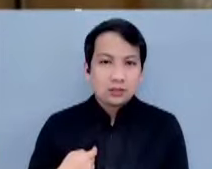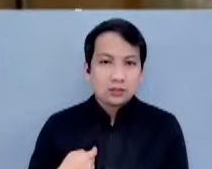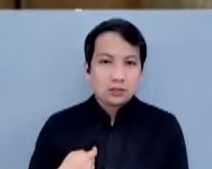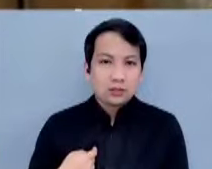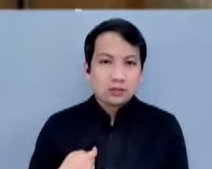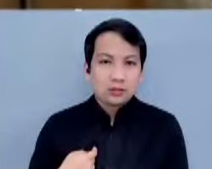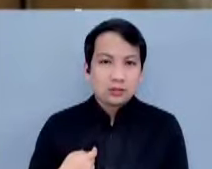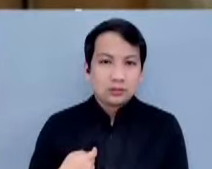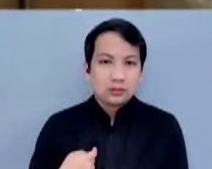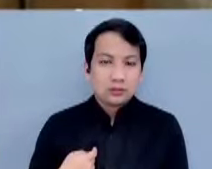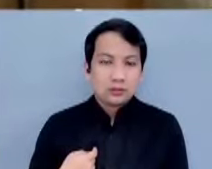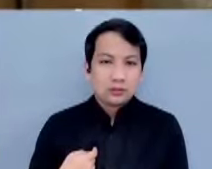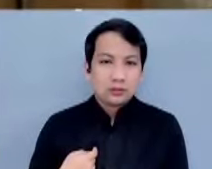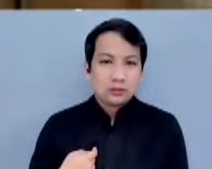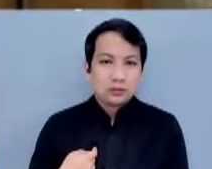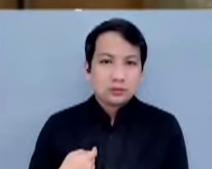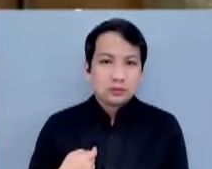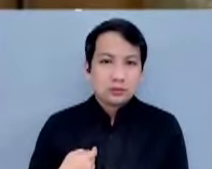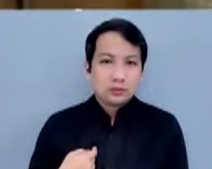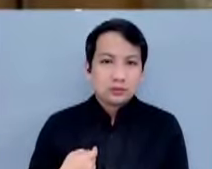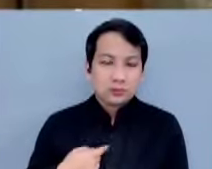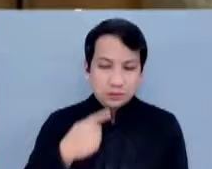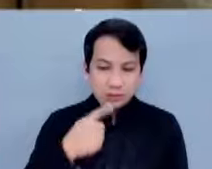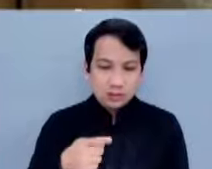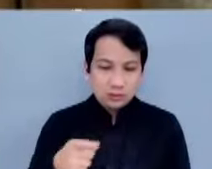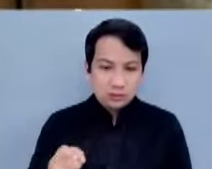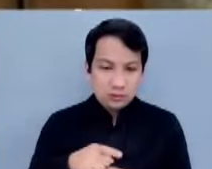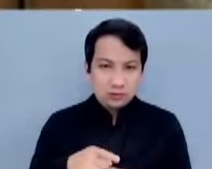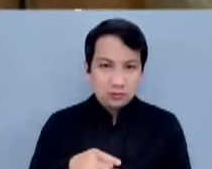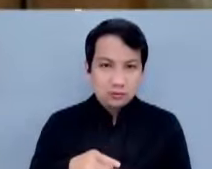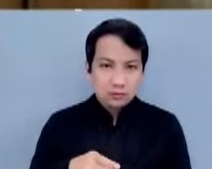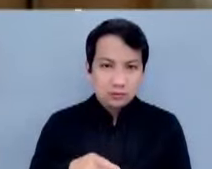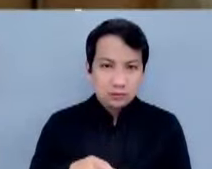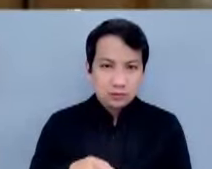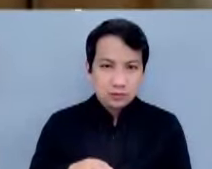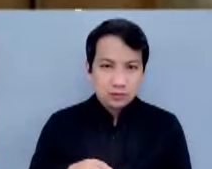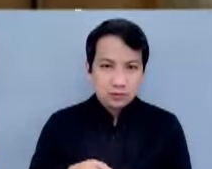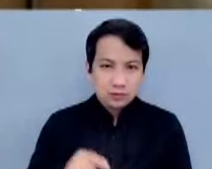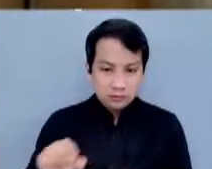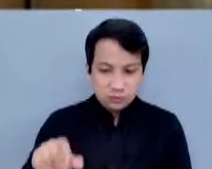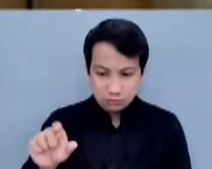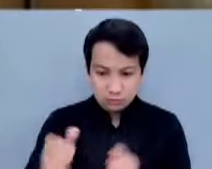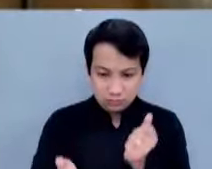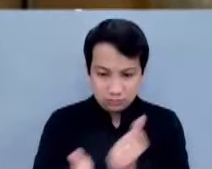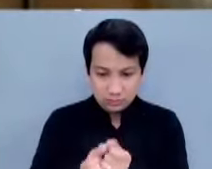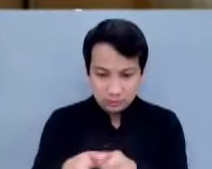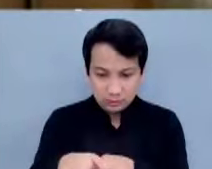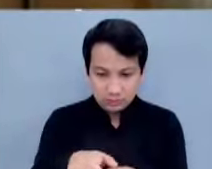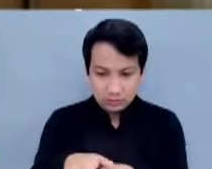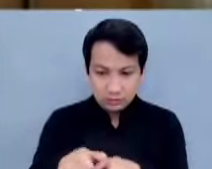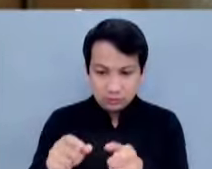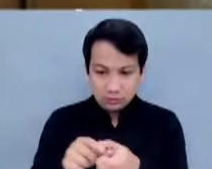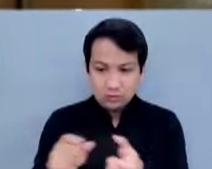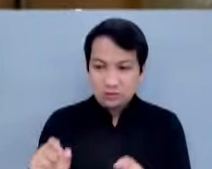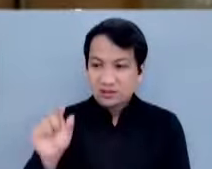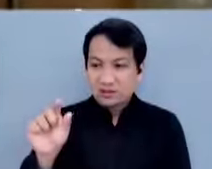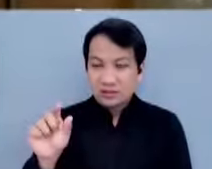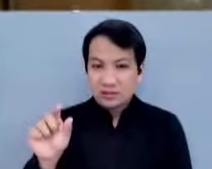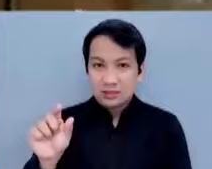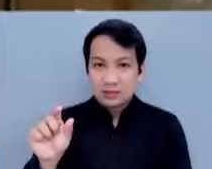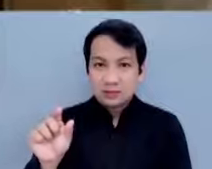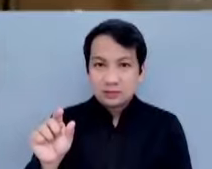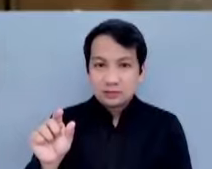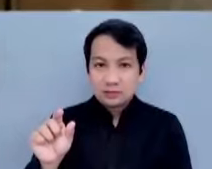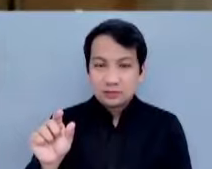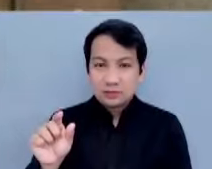retrieve the slug. The slug of the bullet. Hindi nyo na gawa yun